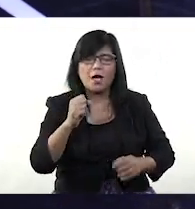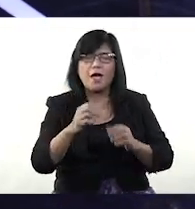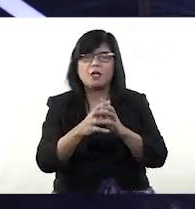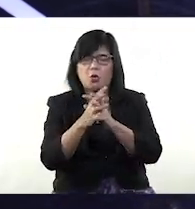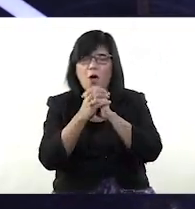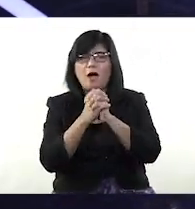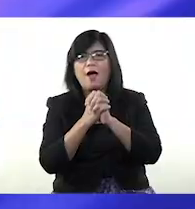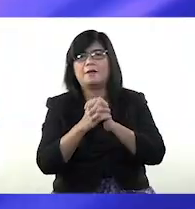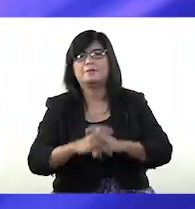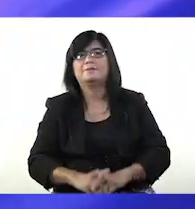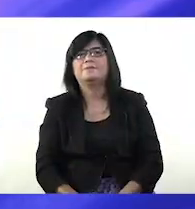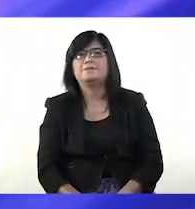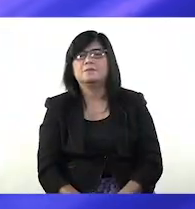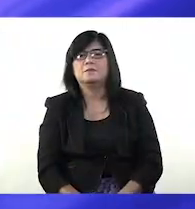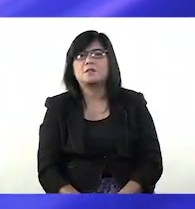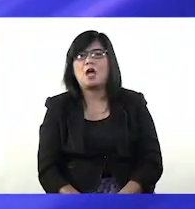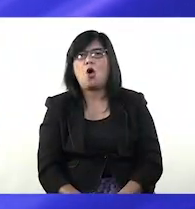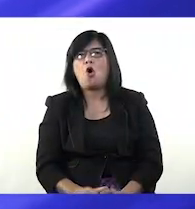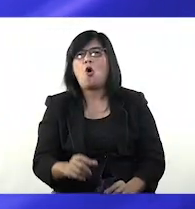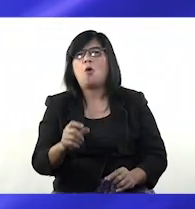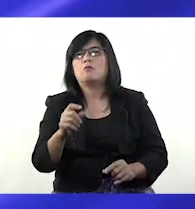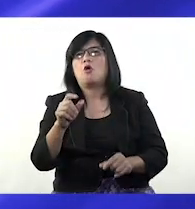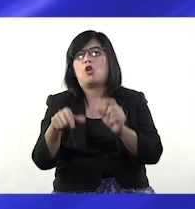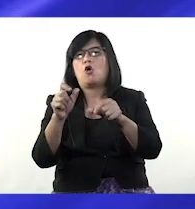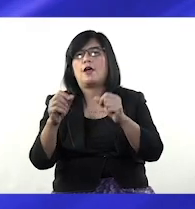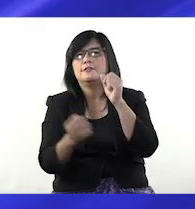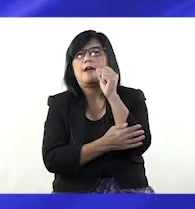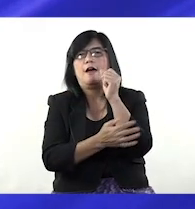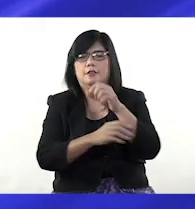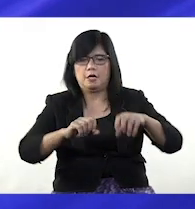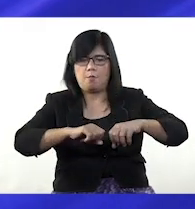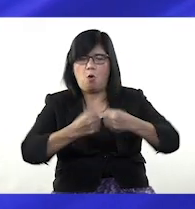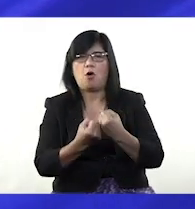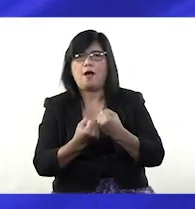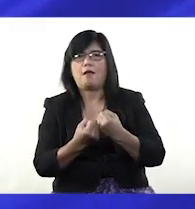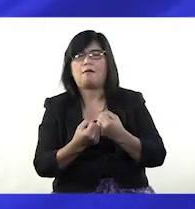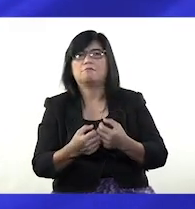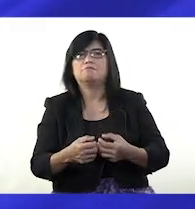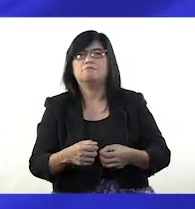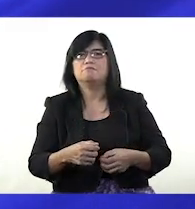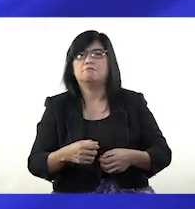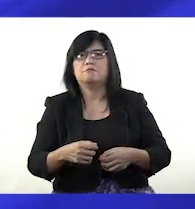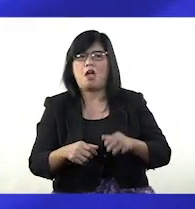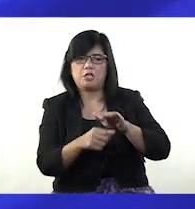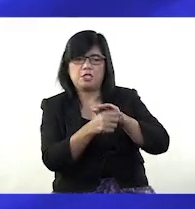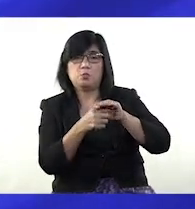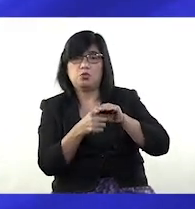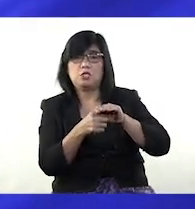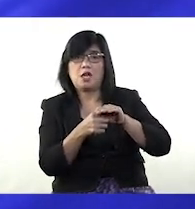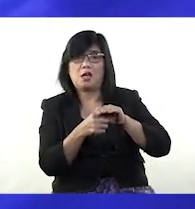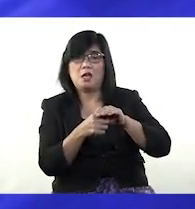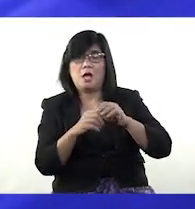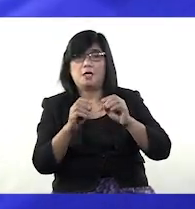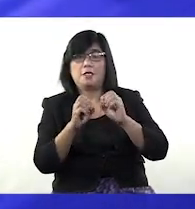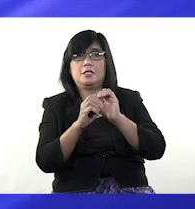hukum oknum-oknum itu terbongkar ya Alkitab Hai HP disembunyikan akan